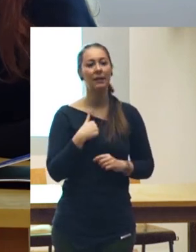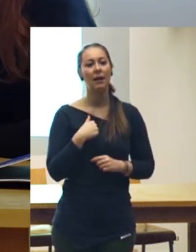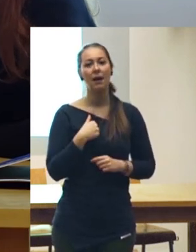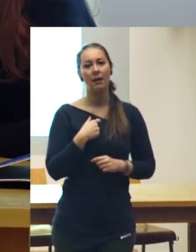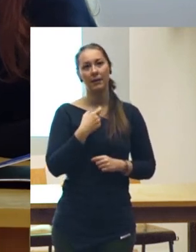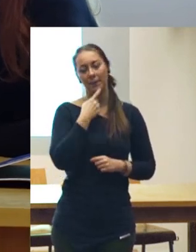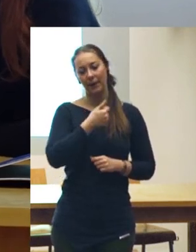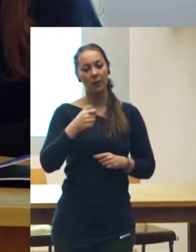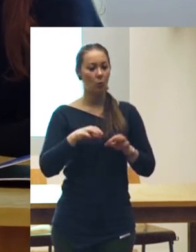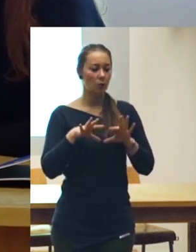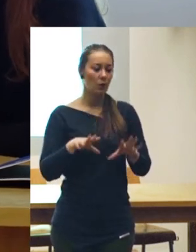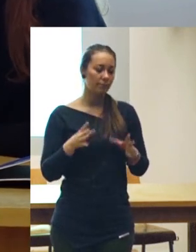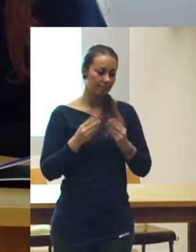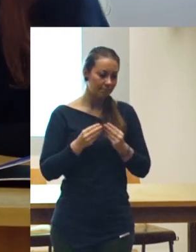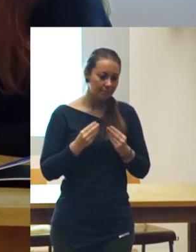úvodu